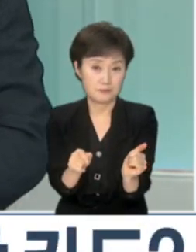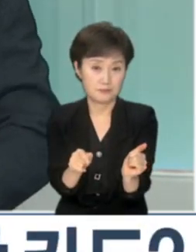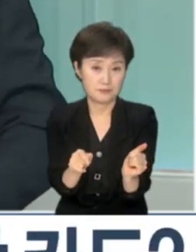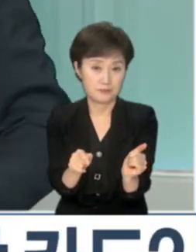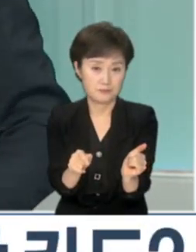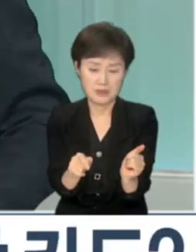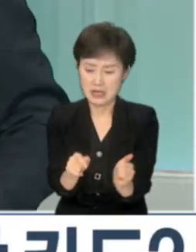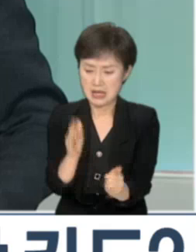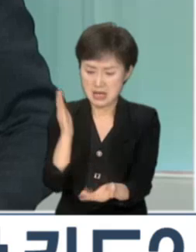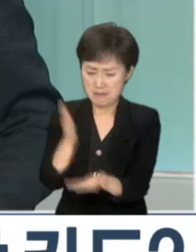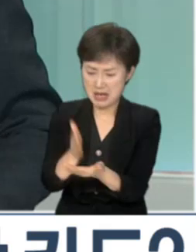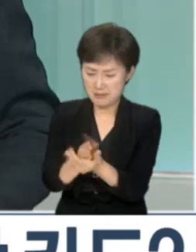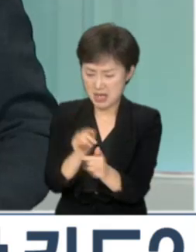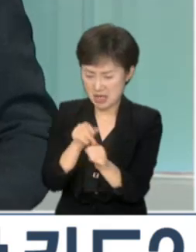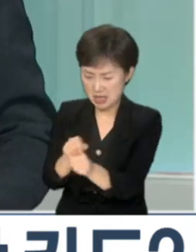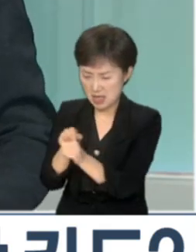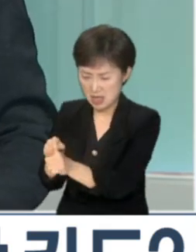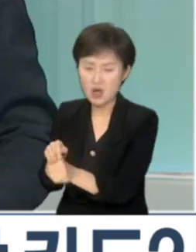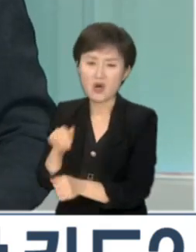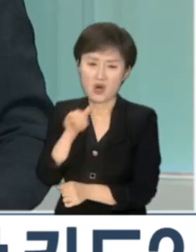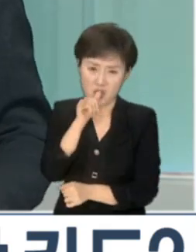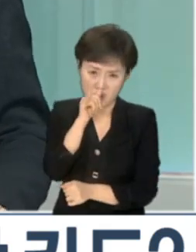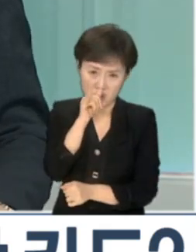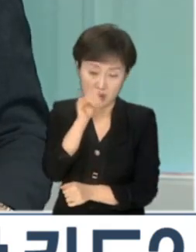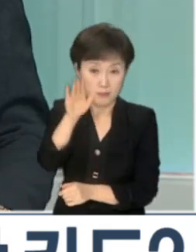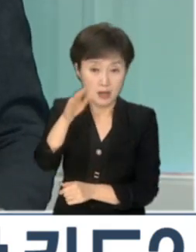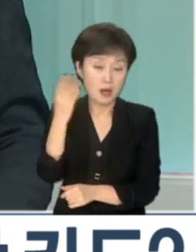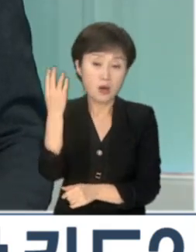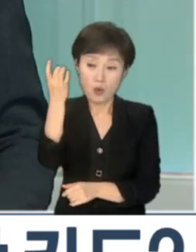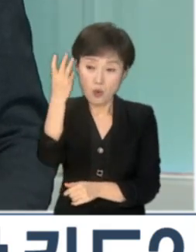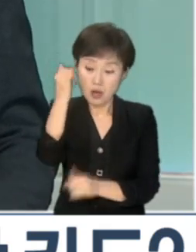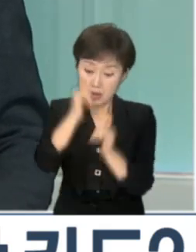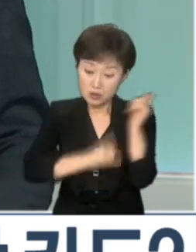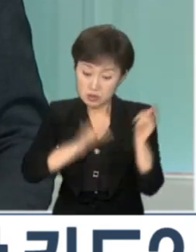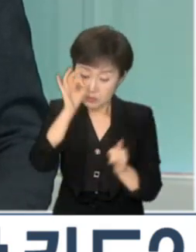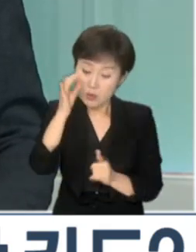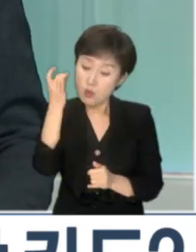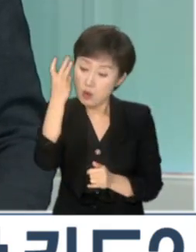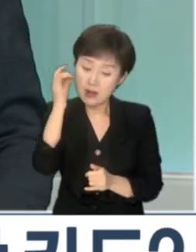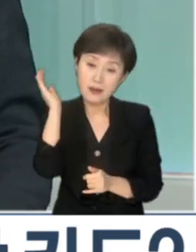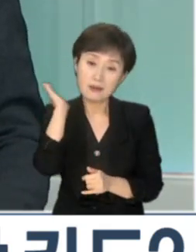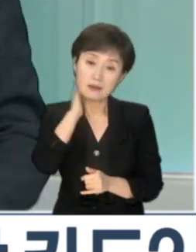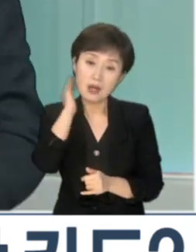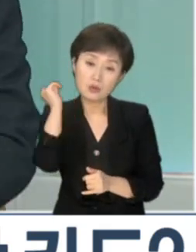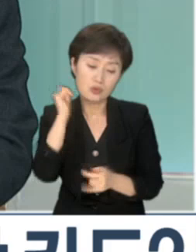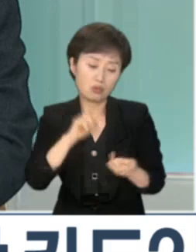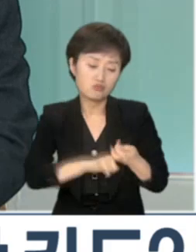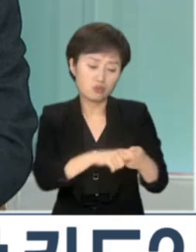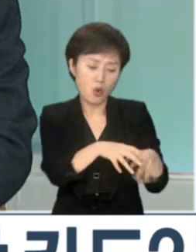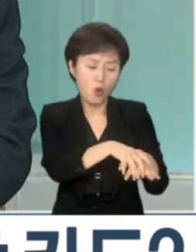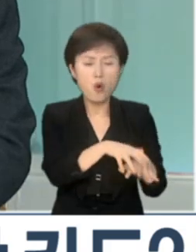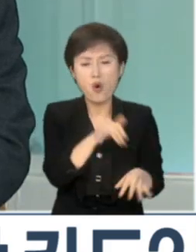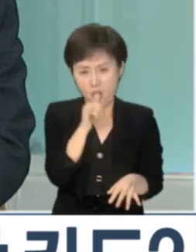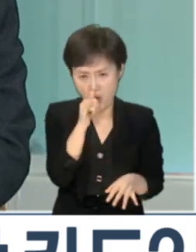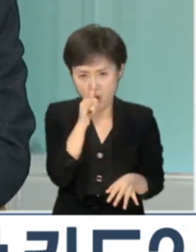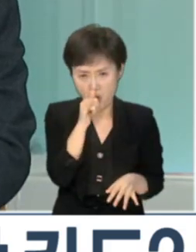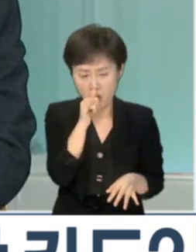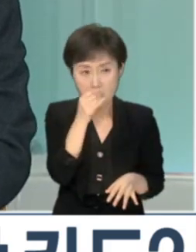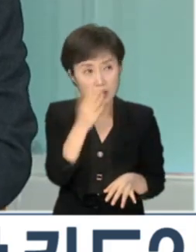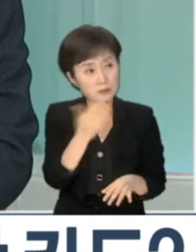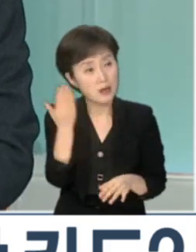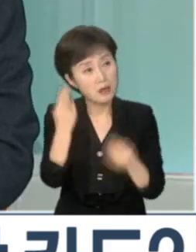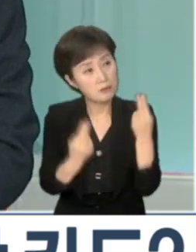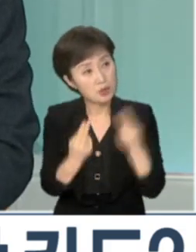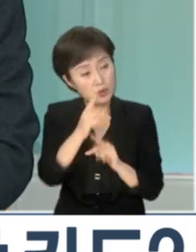그리고 이 박근혜 정부 때 만들었던 그 측근들하고 지금 그 윤석열 정부의 측근들하고 좀 격이 좀 다릅니다. 왜냐하면은